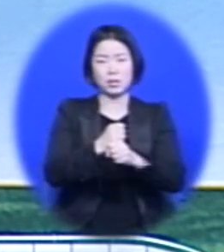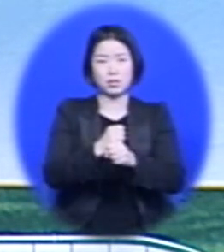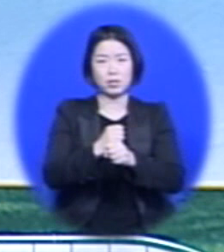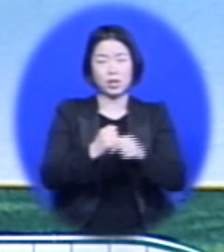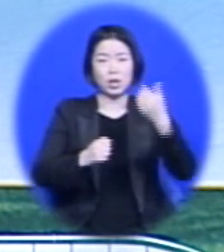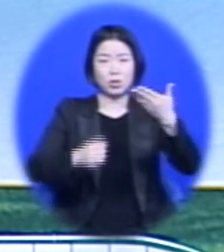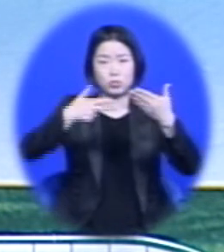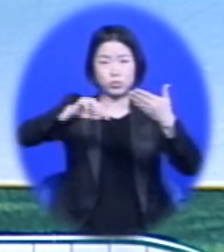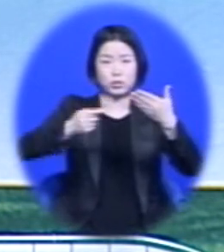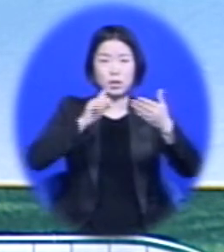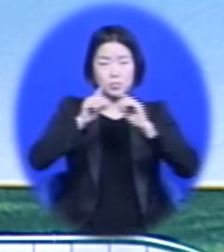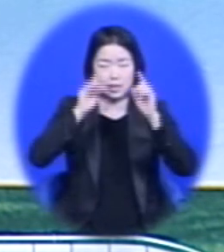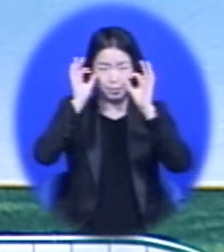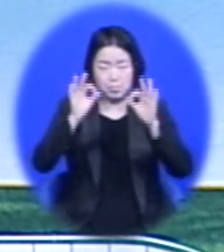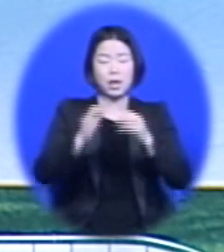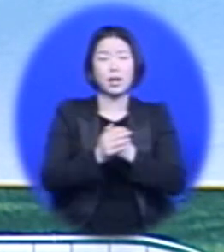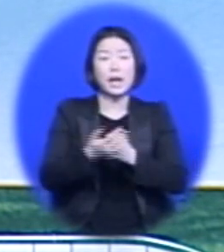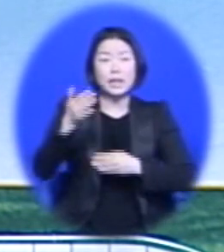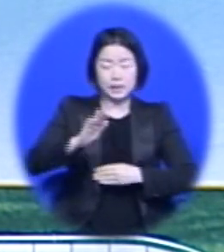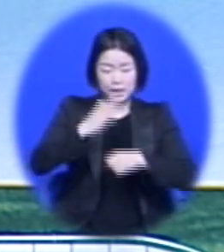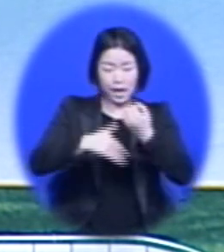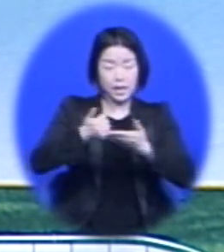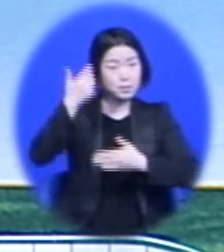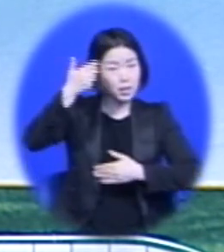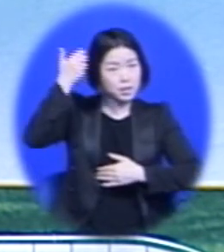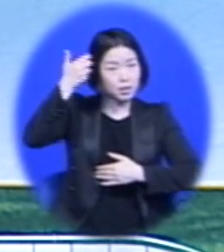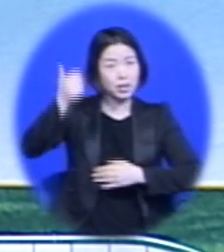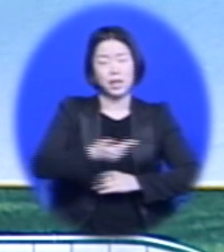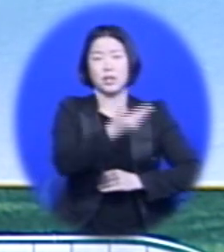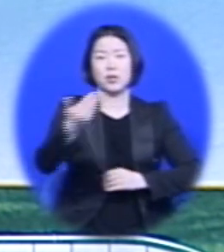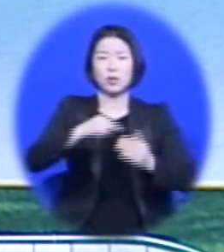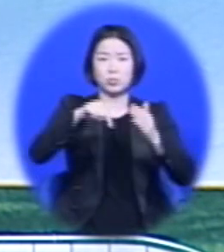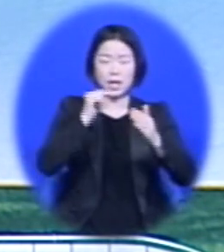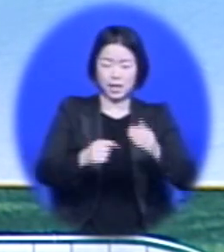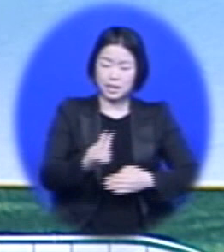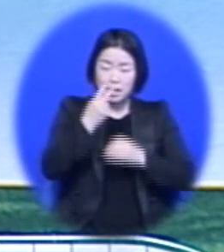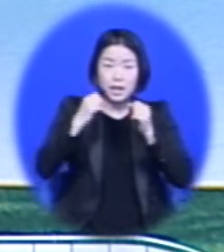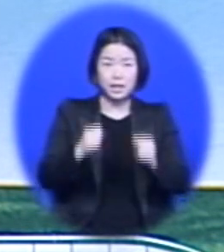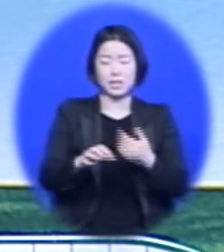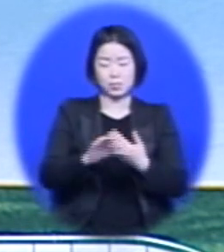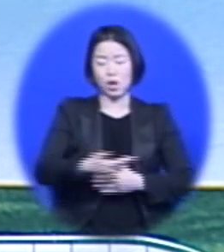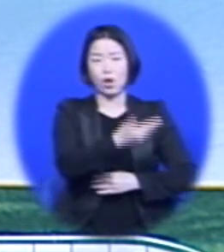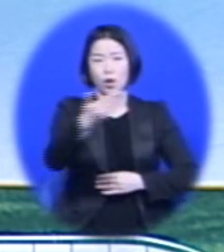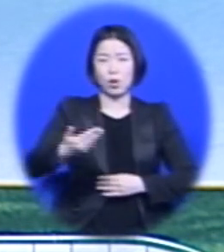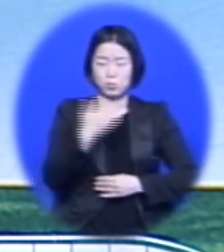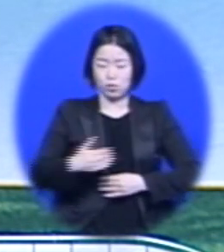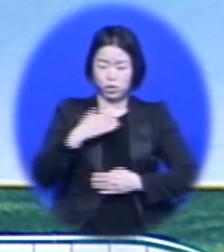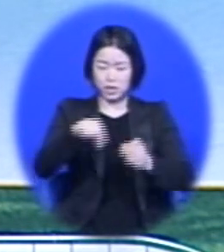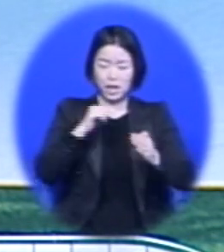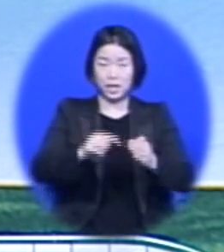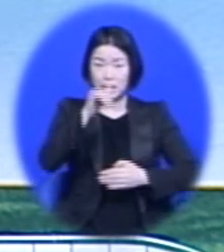왜곡시켜버립니다. 9절 말씀을 보시기 바랍니다. 그러나 하나님의 영이 여러분 안에 살아계시면 여러분은 육신 안에 있지